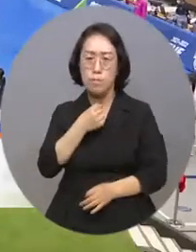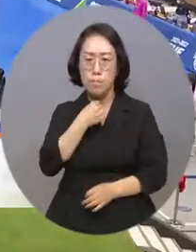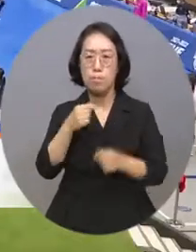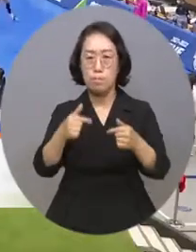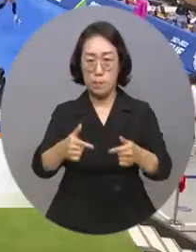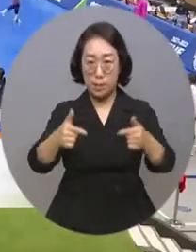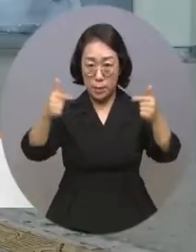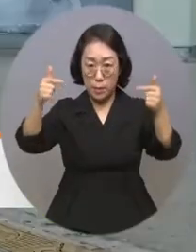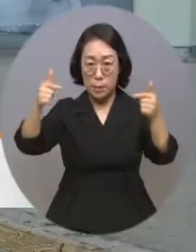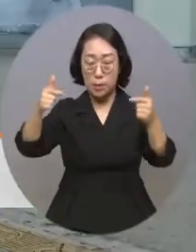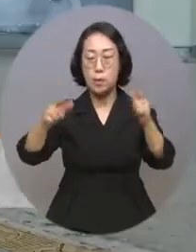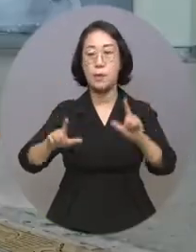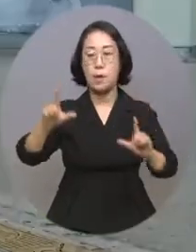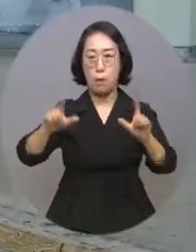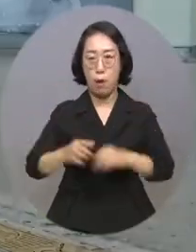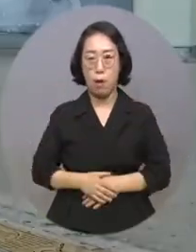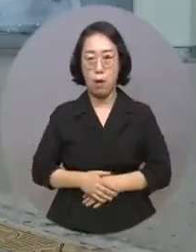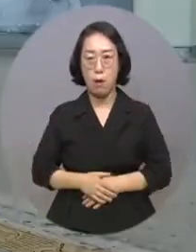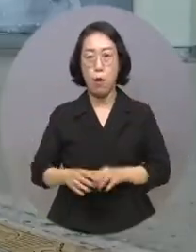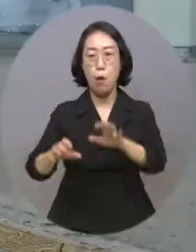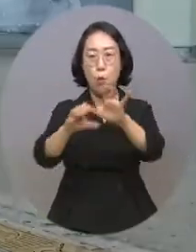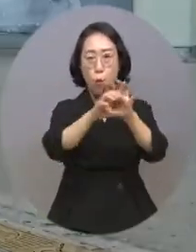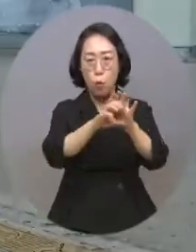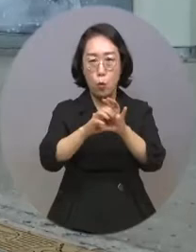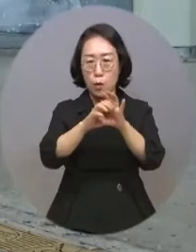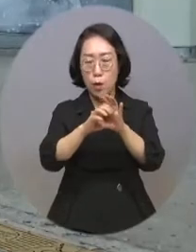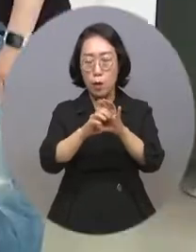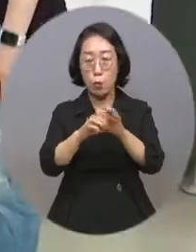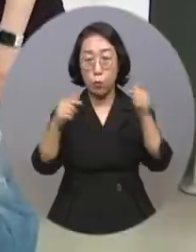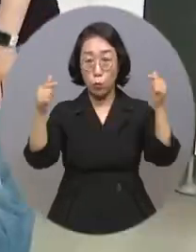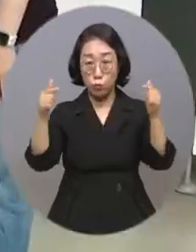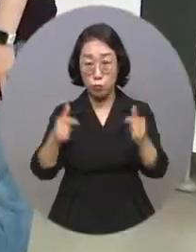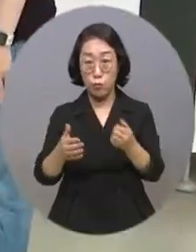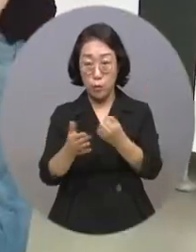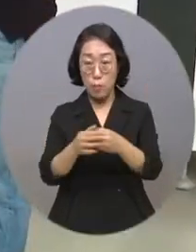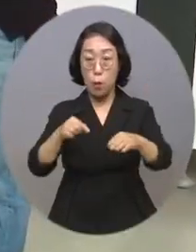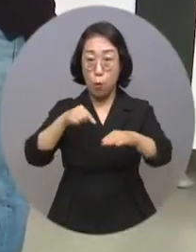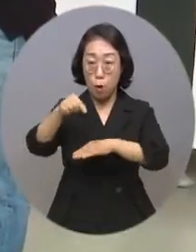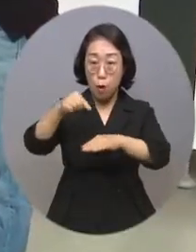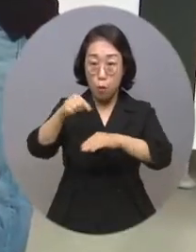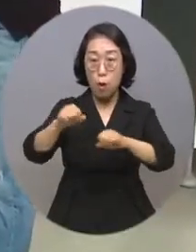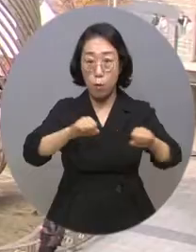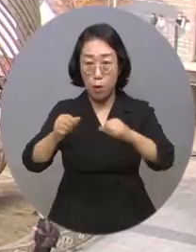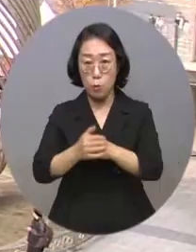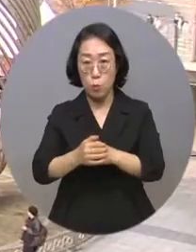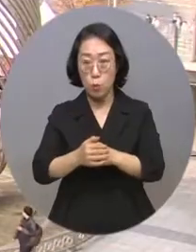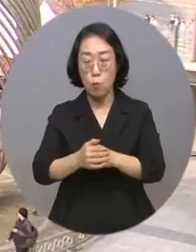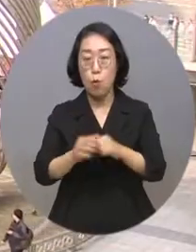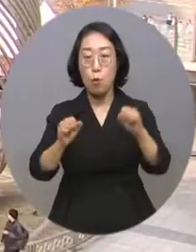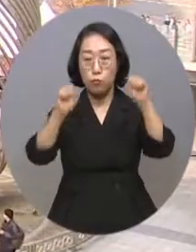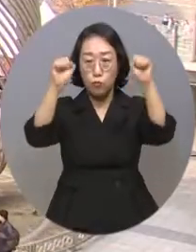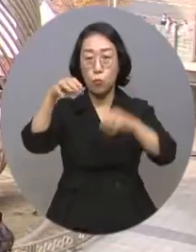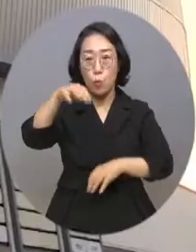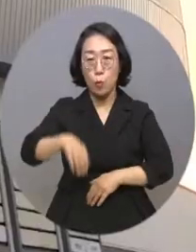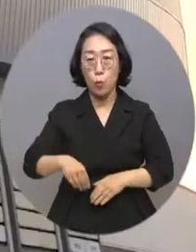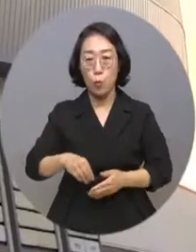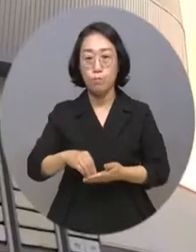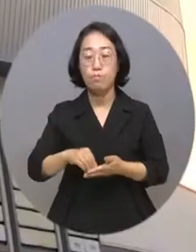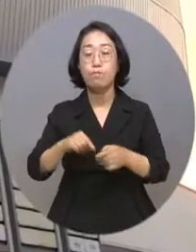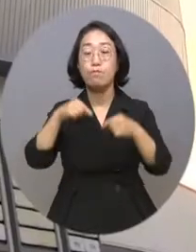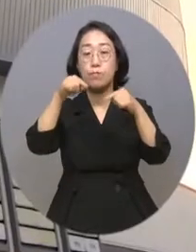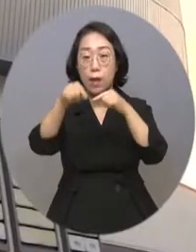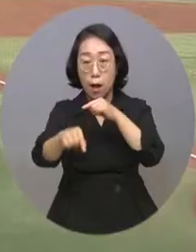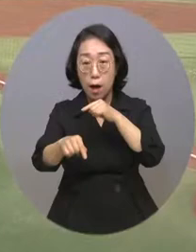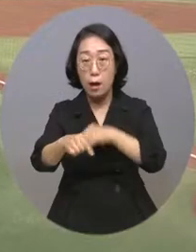있는 상황입니다. 특히 코로나19 진정세로 외부 활동이 활성화되면서 경기장에 방문해 스포츠를 관람하고자